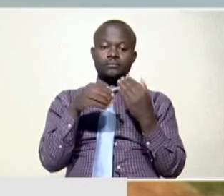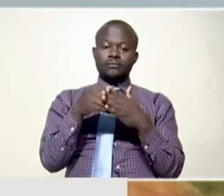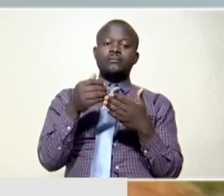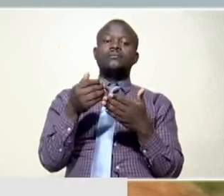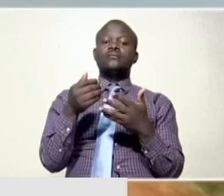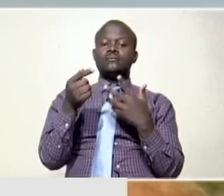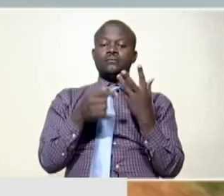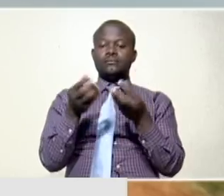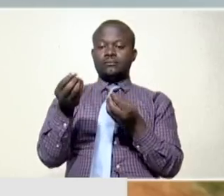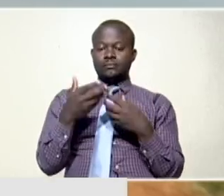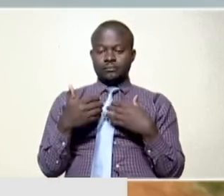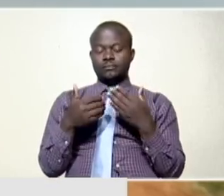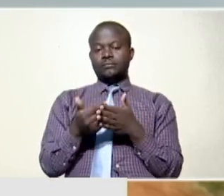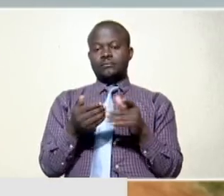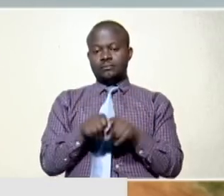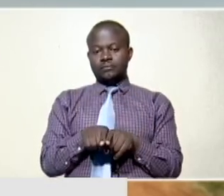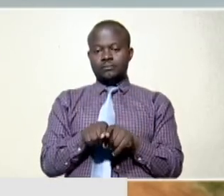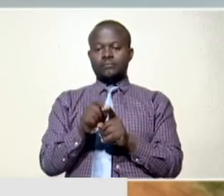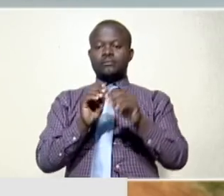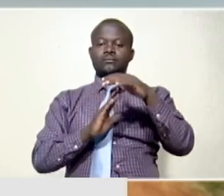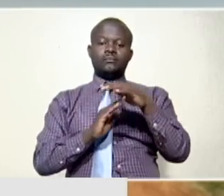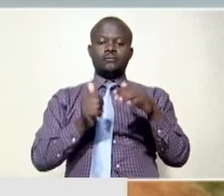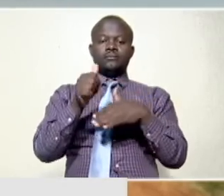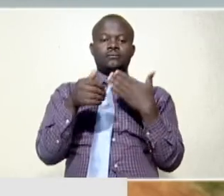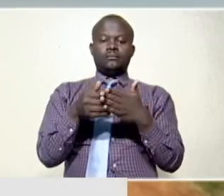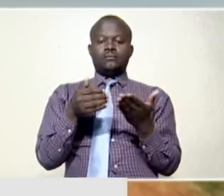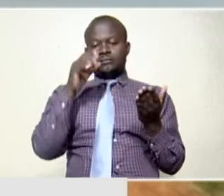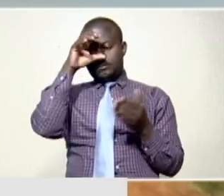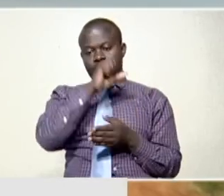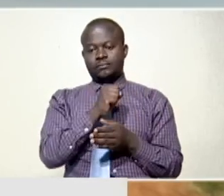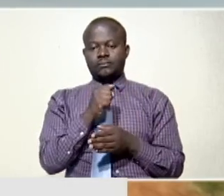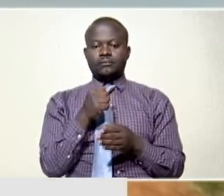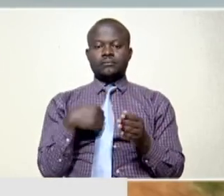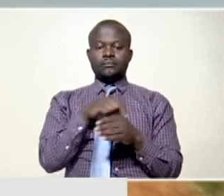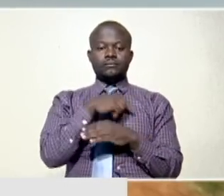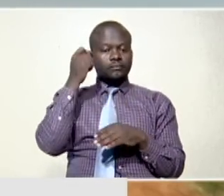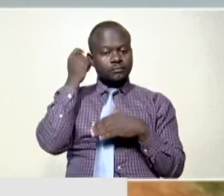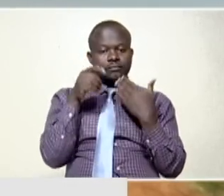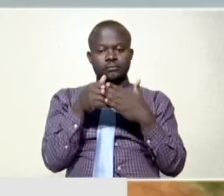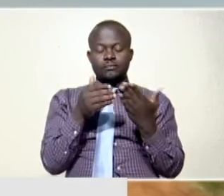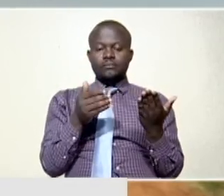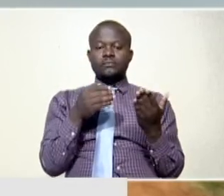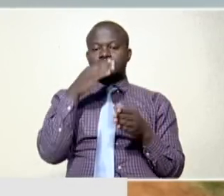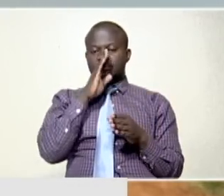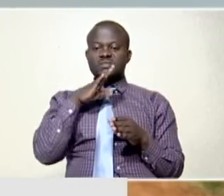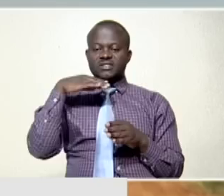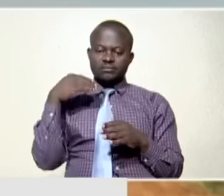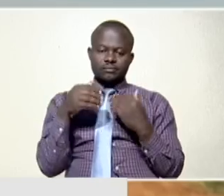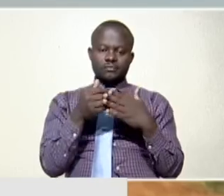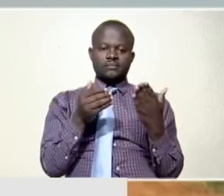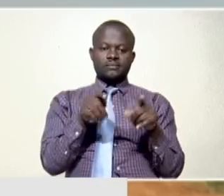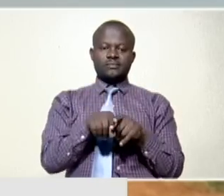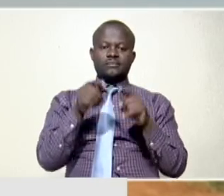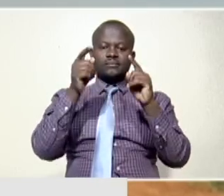icyo batuzanira we na natwe ngo bisimbure nibyo batuzaniye bikabura ikintu abasha kuba bazana n'inanasi inanasi rero nabyo